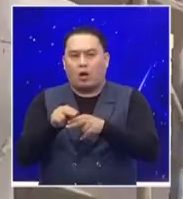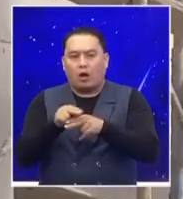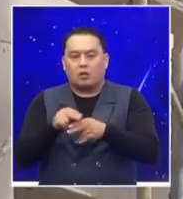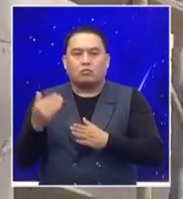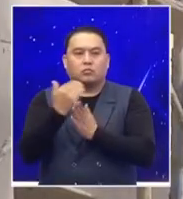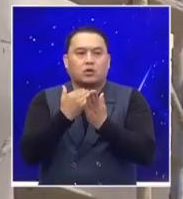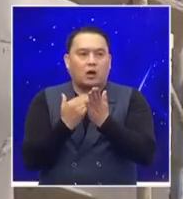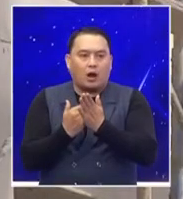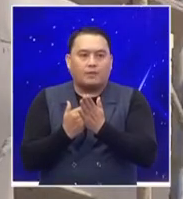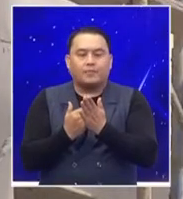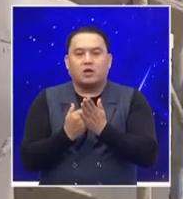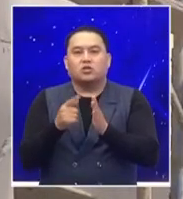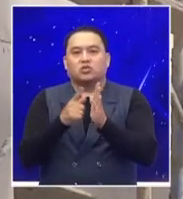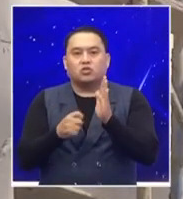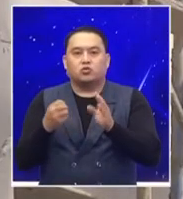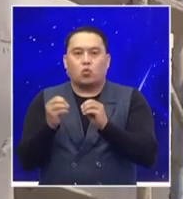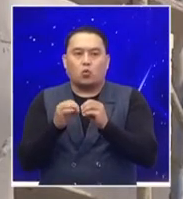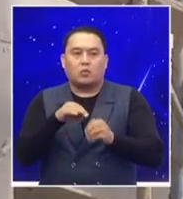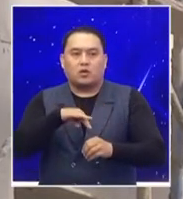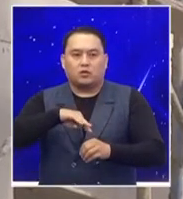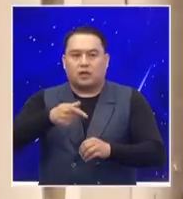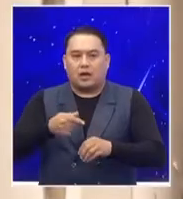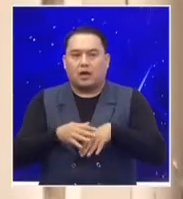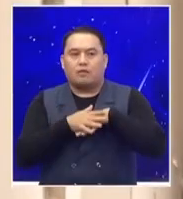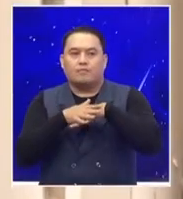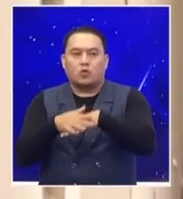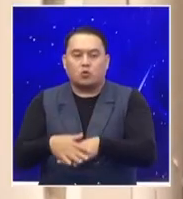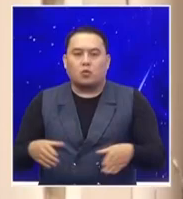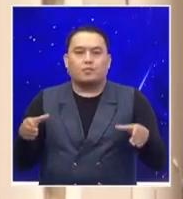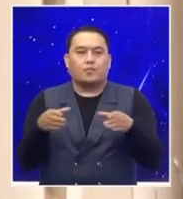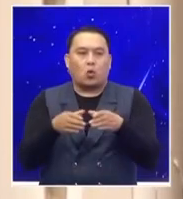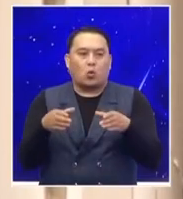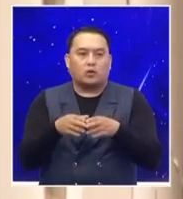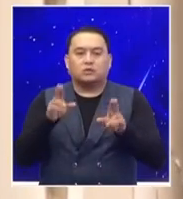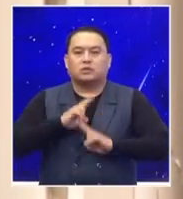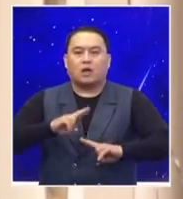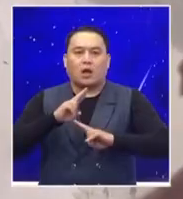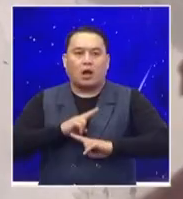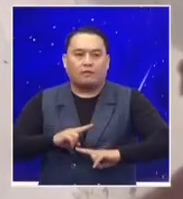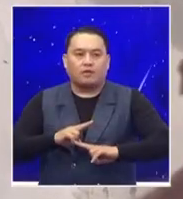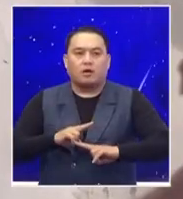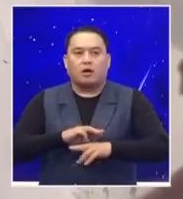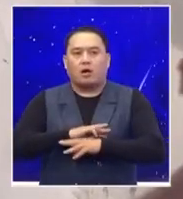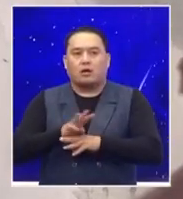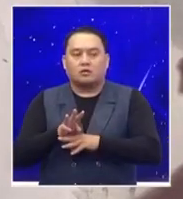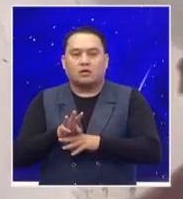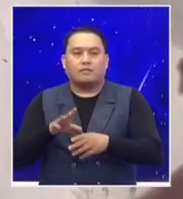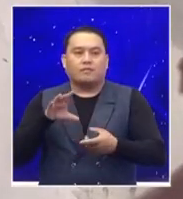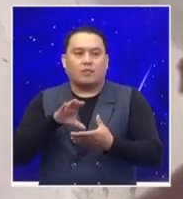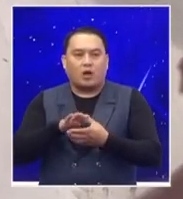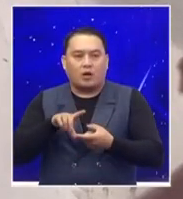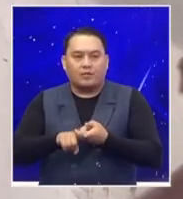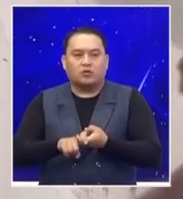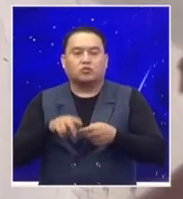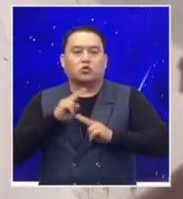бесігі бағдарламасы сеп 710 миллион теңге бөлініпті. Мердігер Мегасервис серіктестігі пандемияға қарамастан жұмыстарын